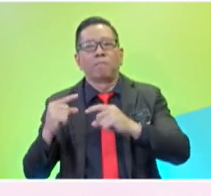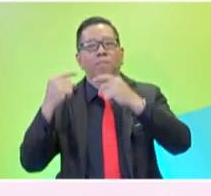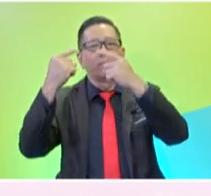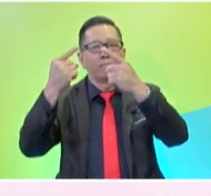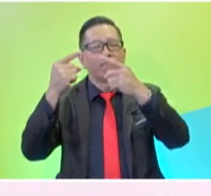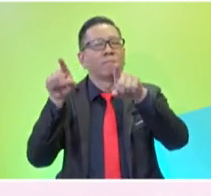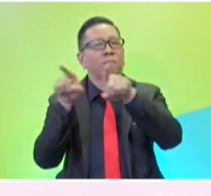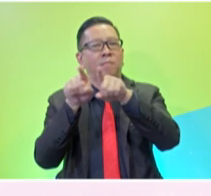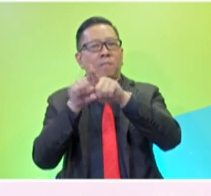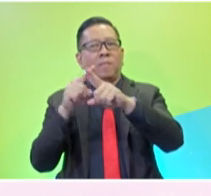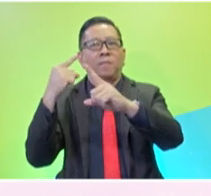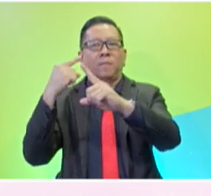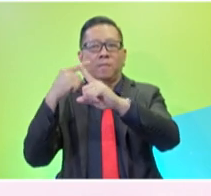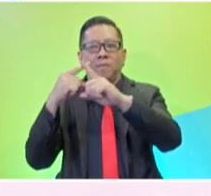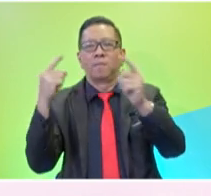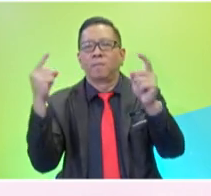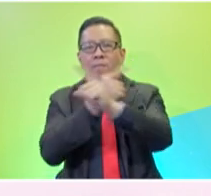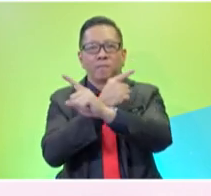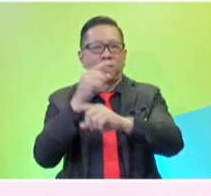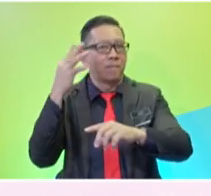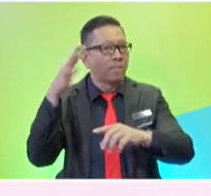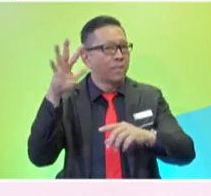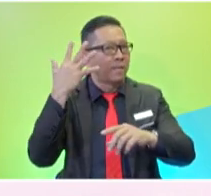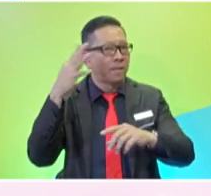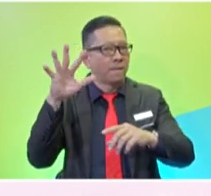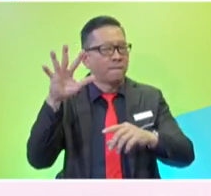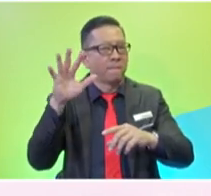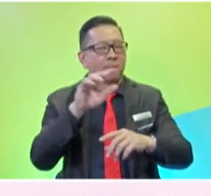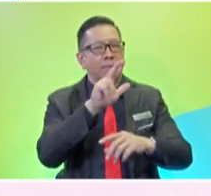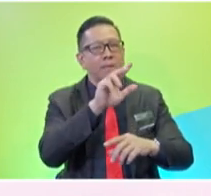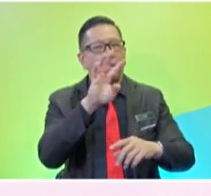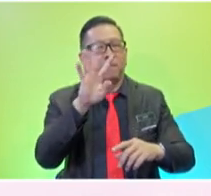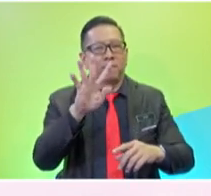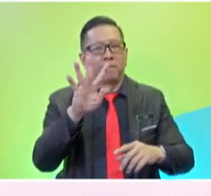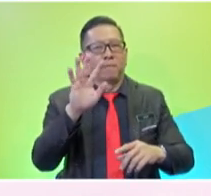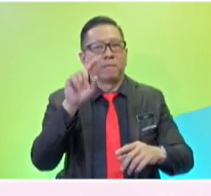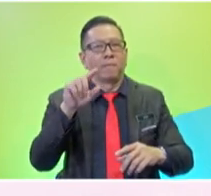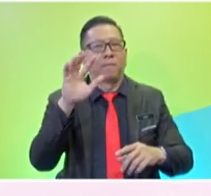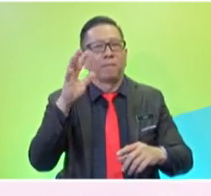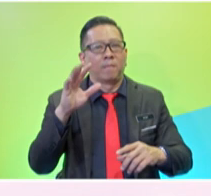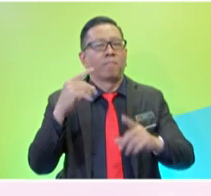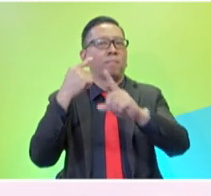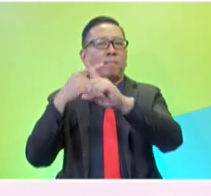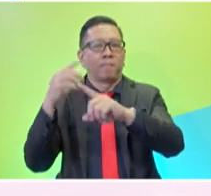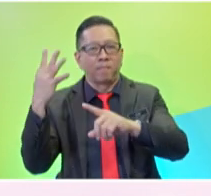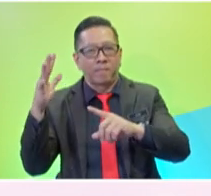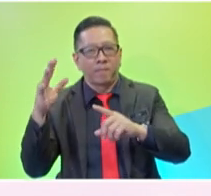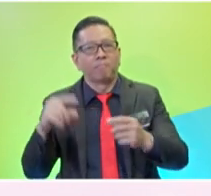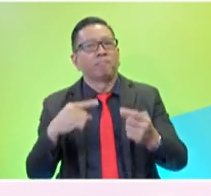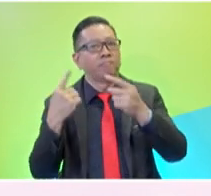tuh kita perlu daratkan dengan nilai yang sama yaitu 43 perubahan 6 dan dengan 15 maka kita akan